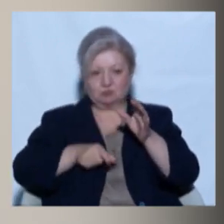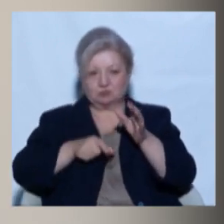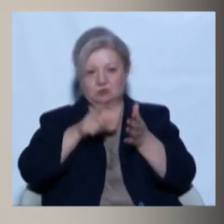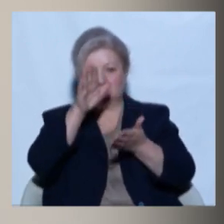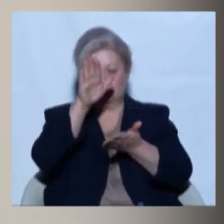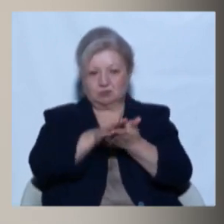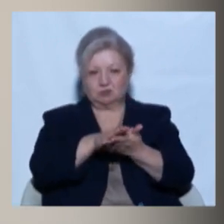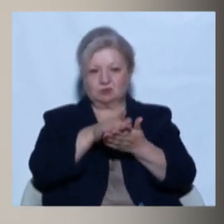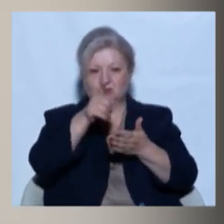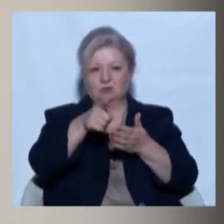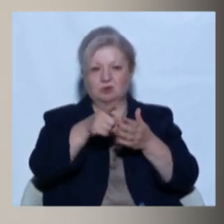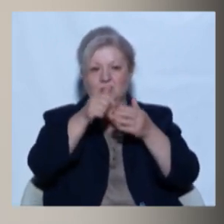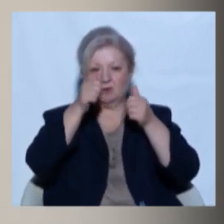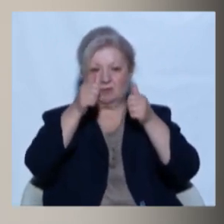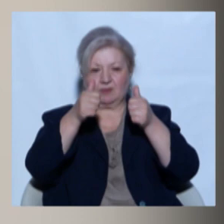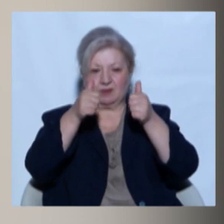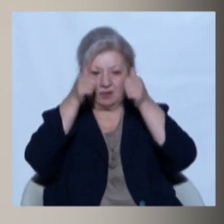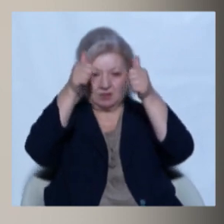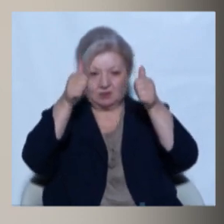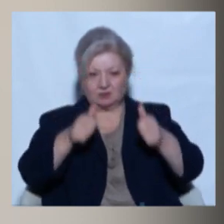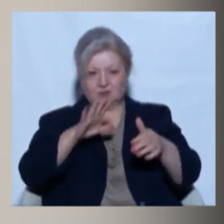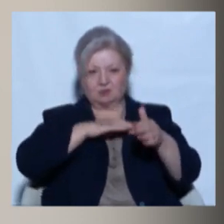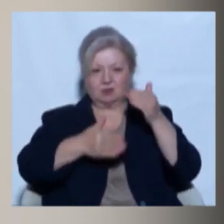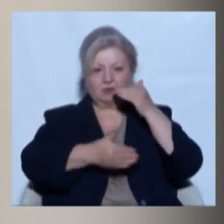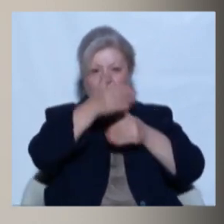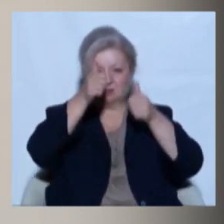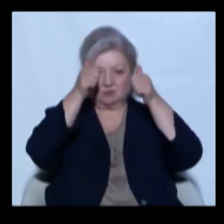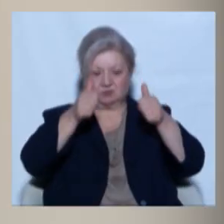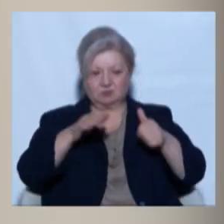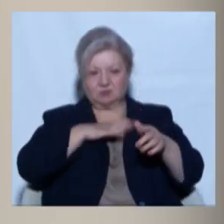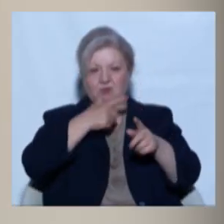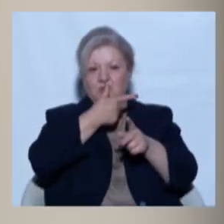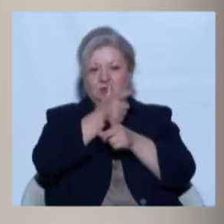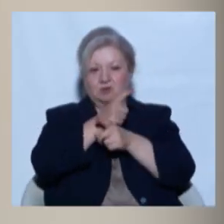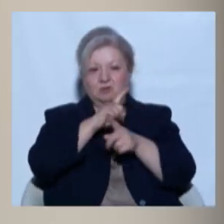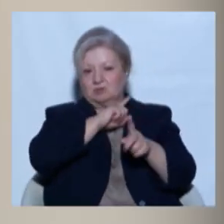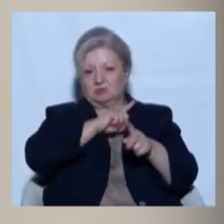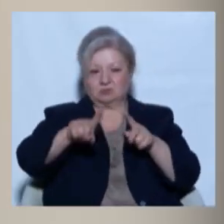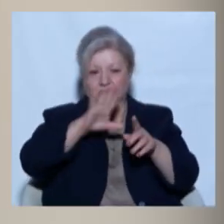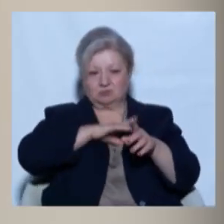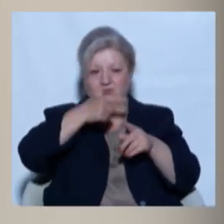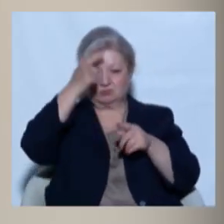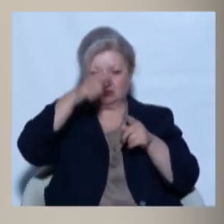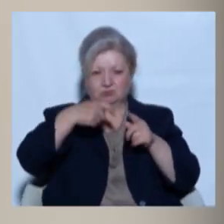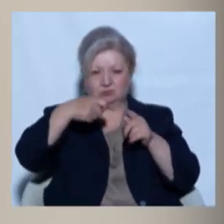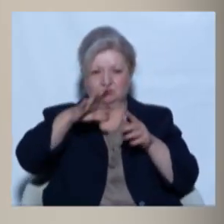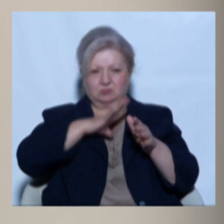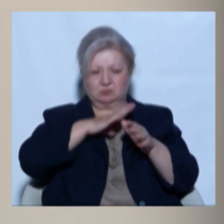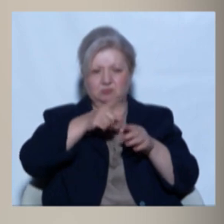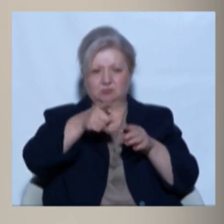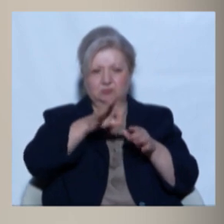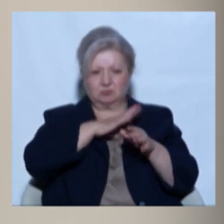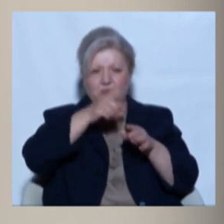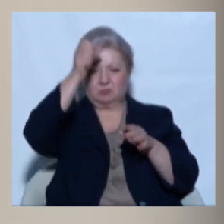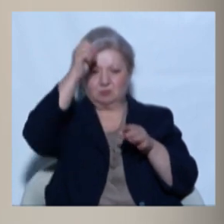არ მეთვალა, გავაკარი კედეზე შეულად, ვიდეო გადავიღე სწრაფი რეჟიმით და მივიღე შენელებული კადრი, შემდეგ პროგრამა